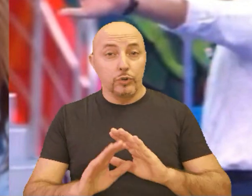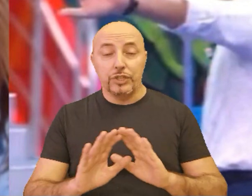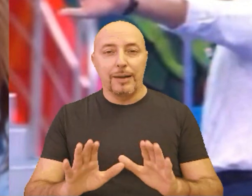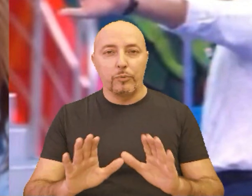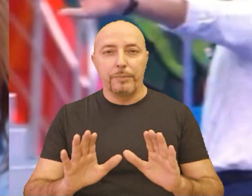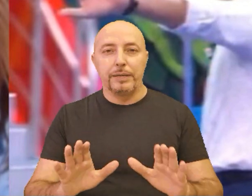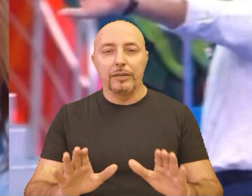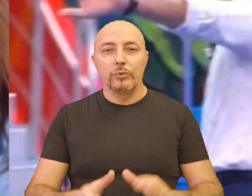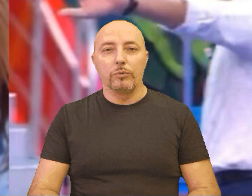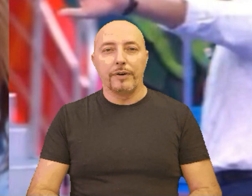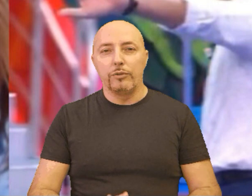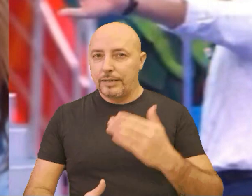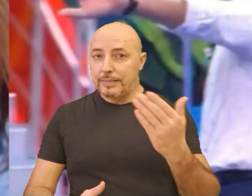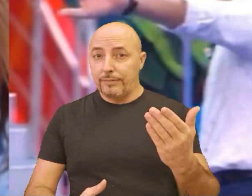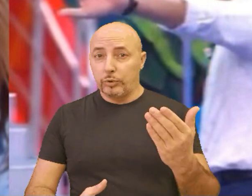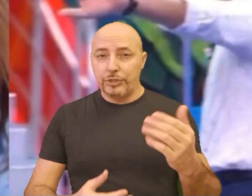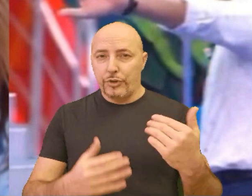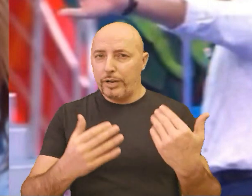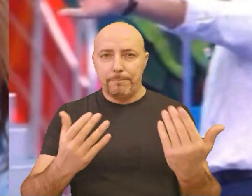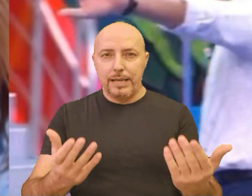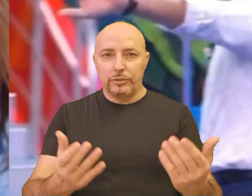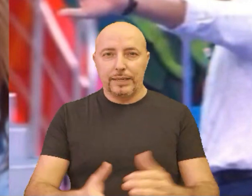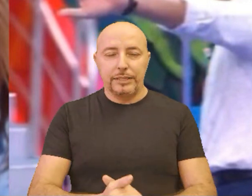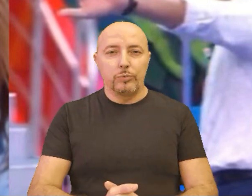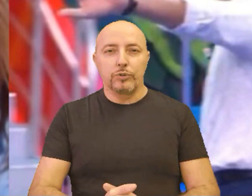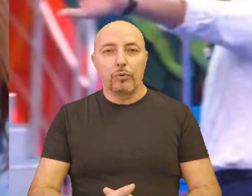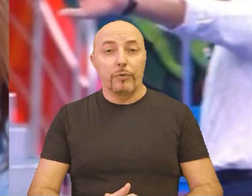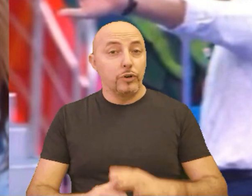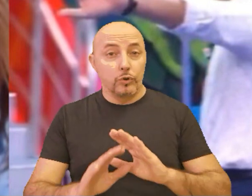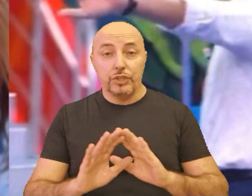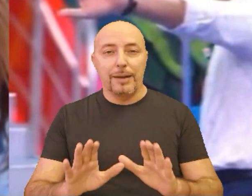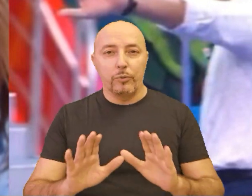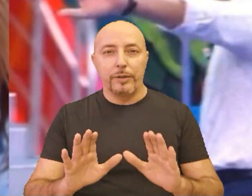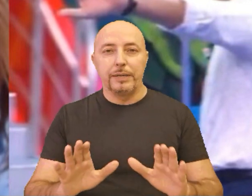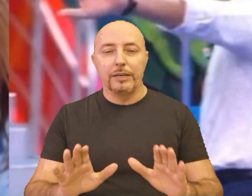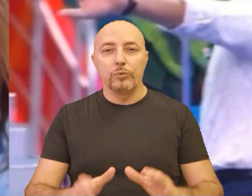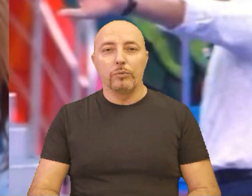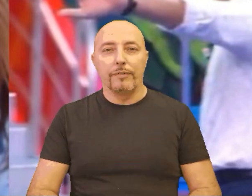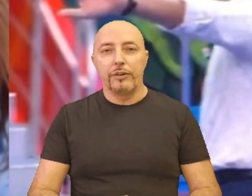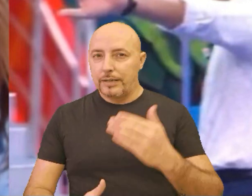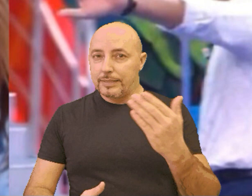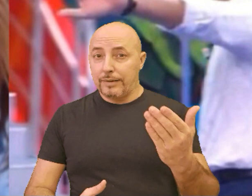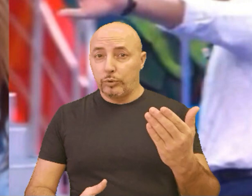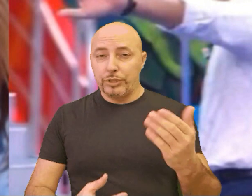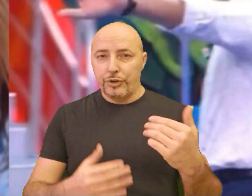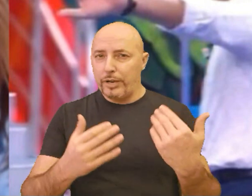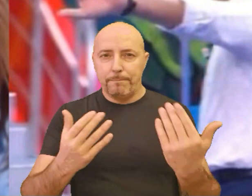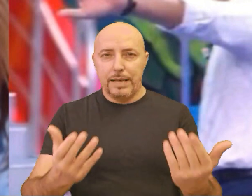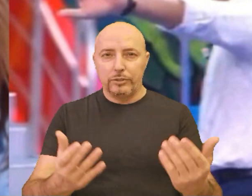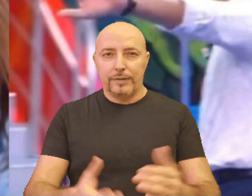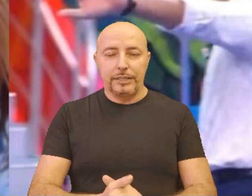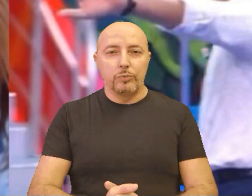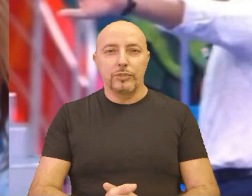toccante come detto Silvia è davvero una ragazza speciale il legame tra papà e figlia